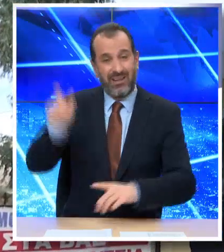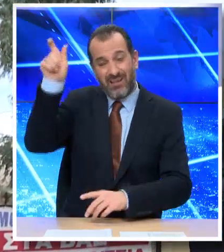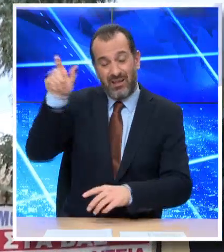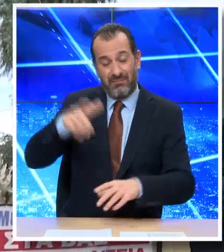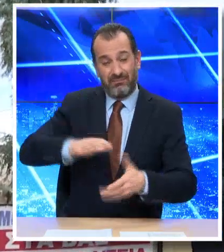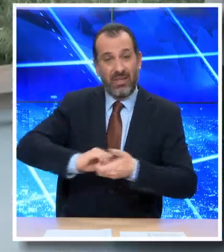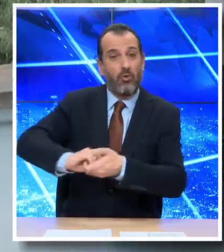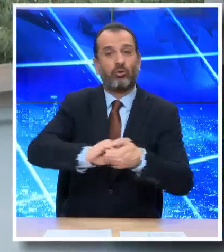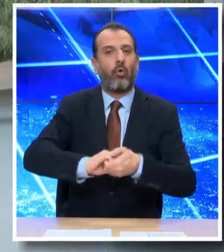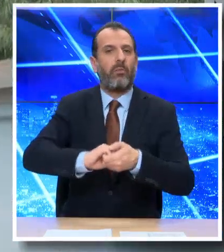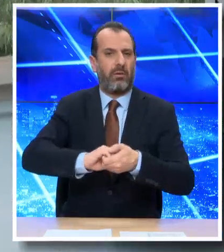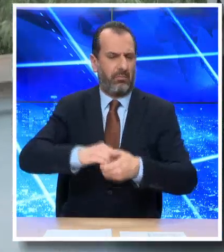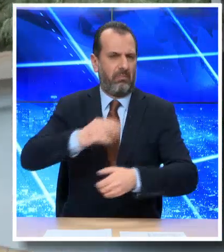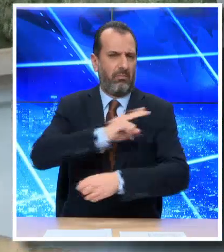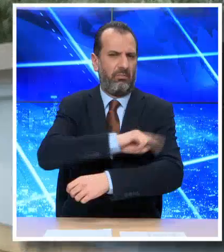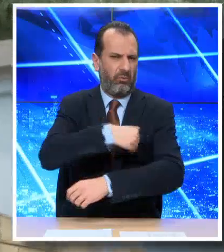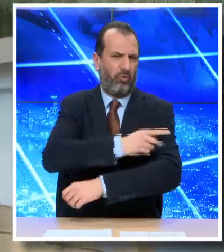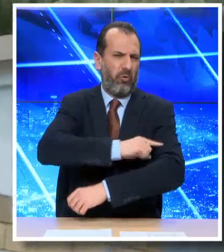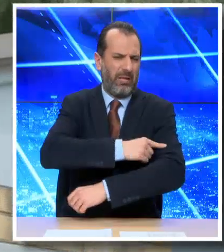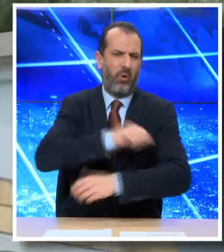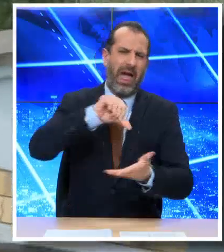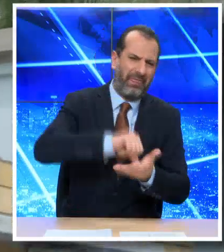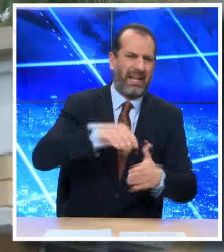Υπότιτλοι AUTHORWAVE